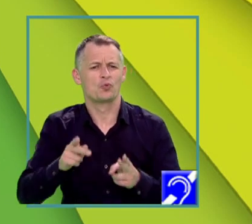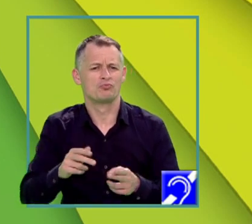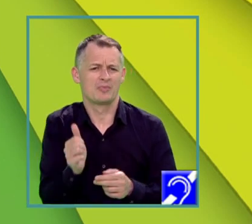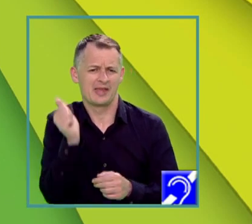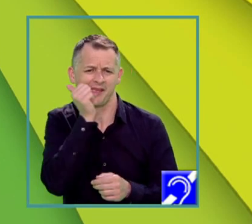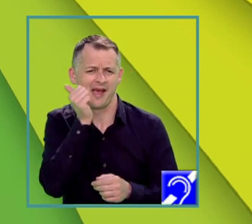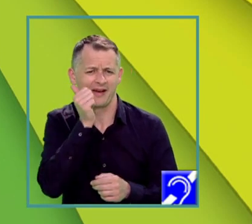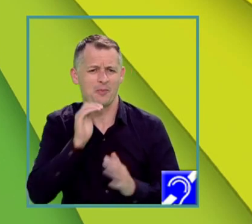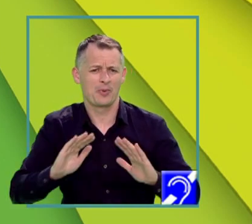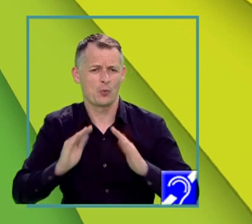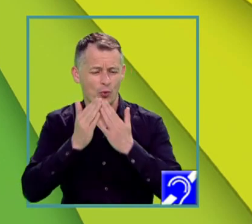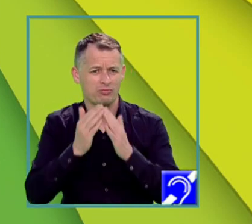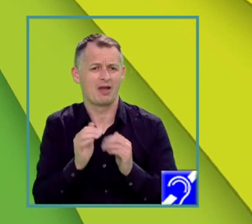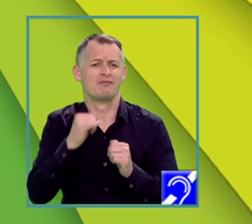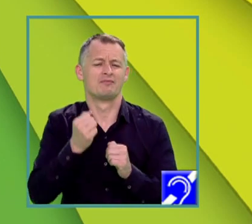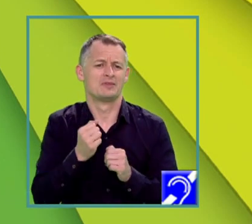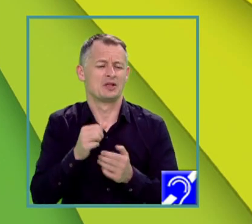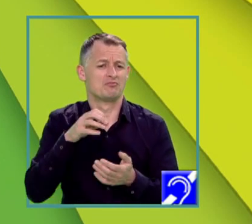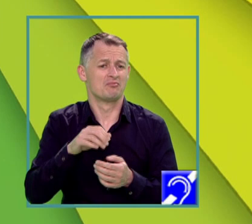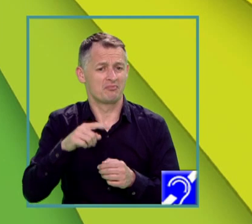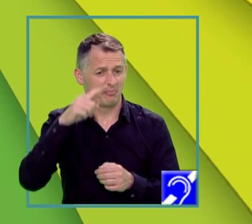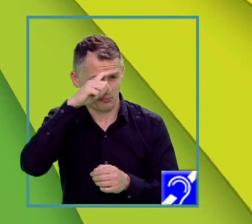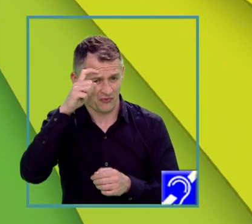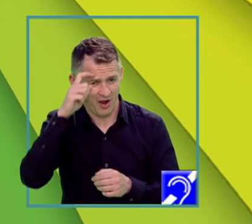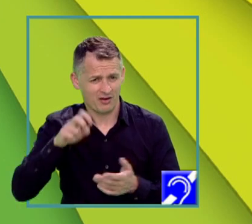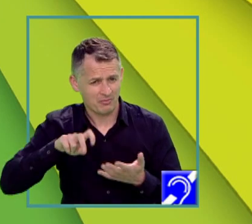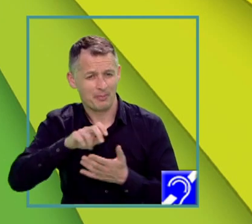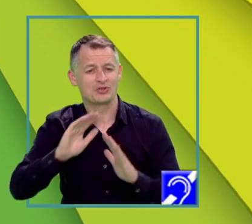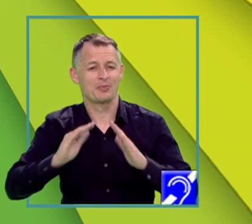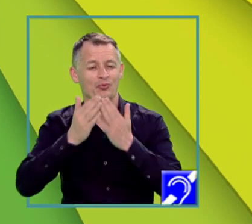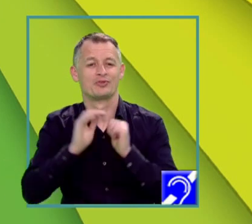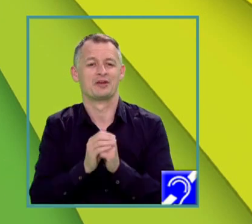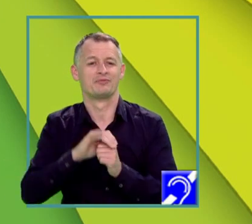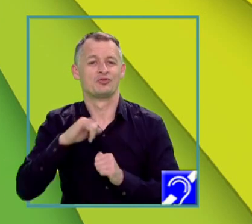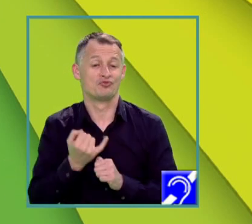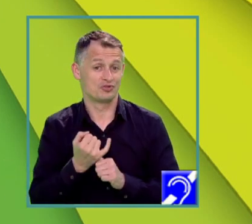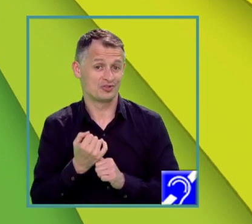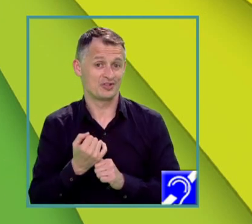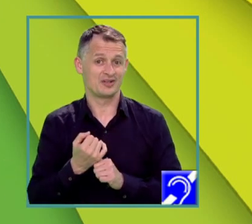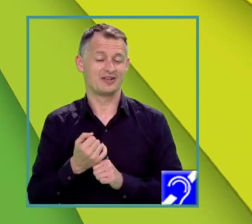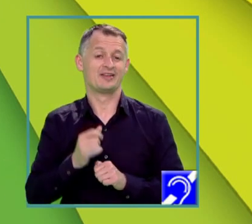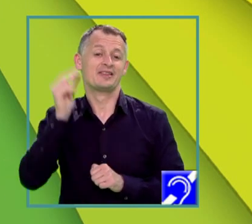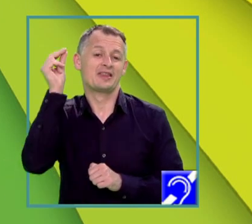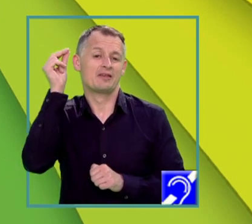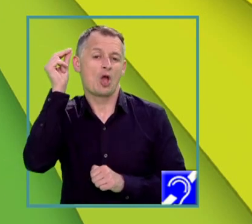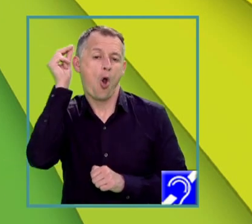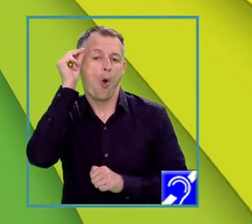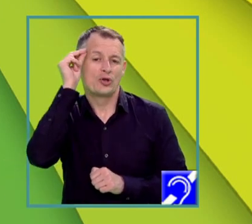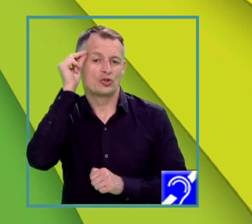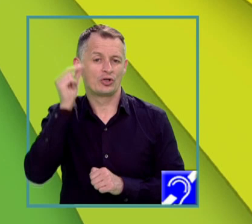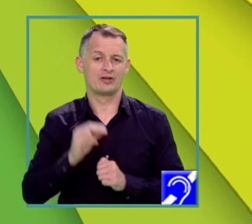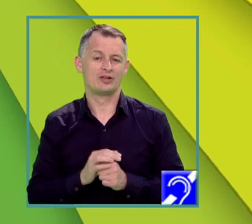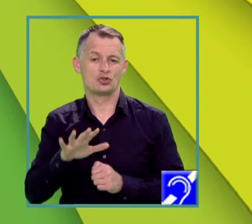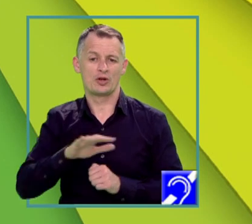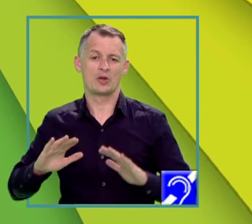practicare A alpinismului și dacă ne referim la creația omului în să spunem așa tradiția românești obiceiurile din zona de munte